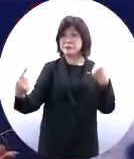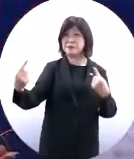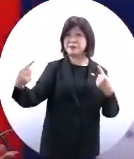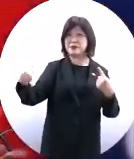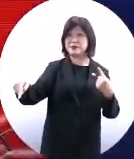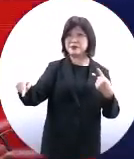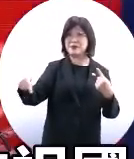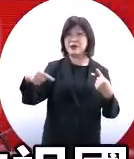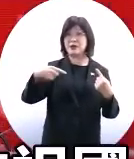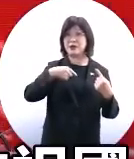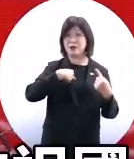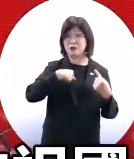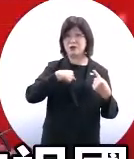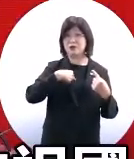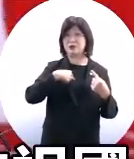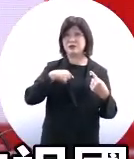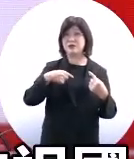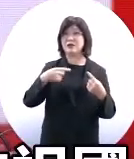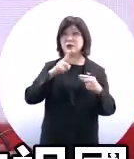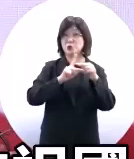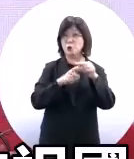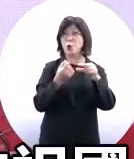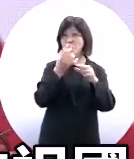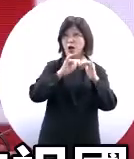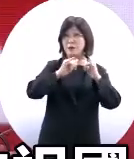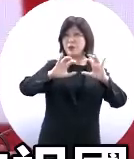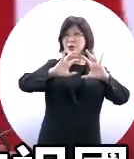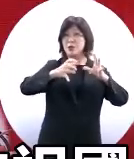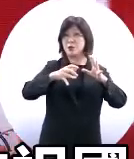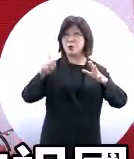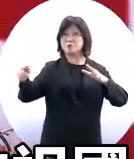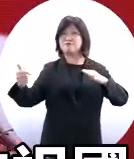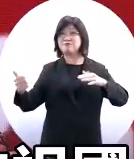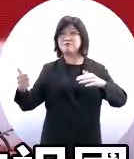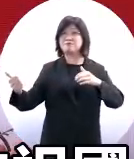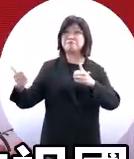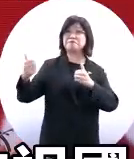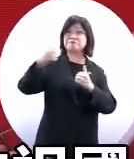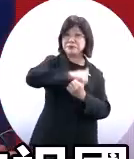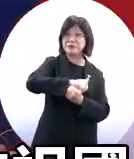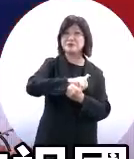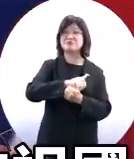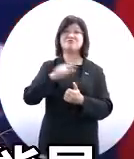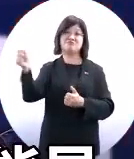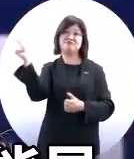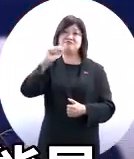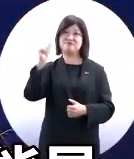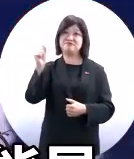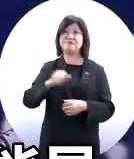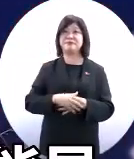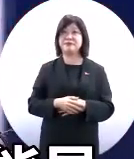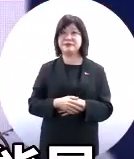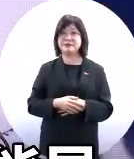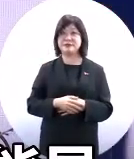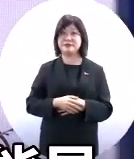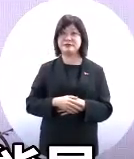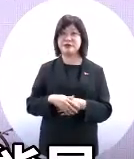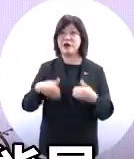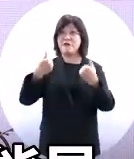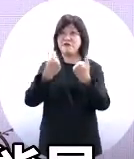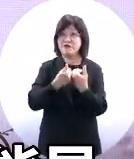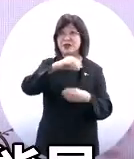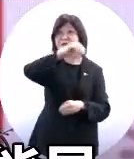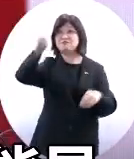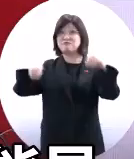能成为中华民国人民的祖国，反倒是中